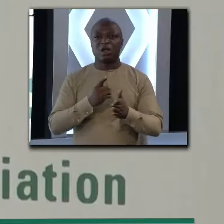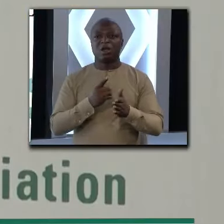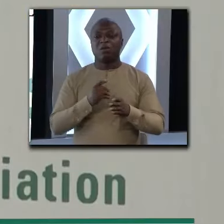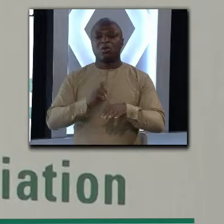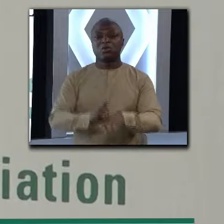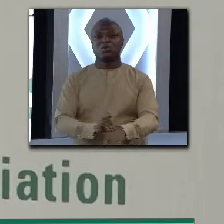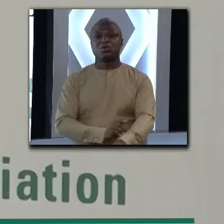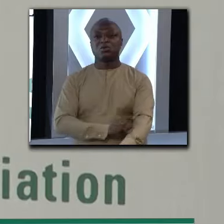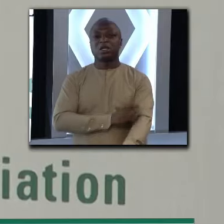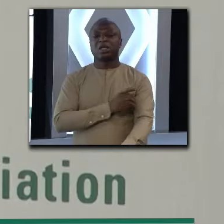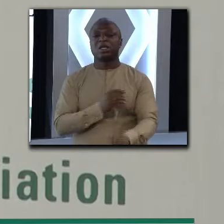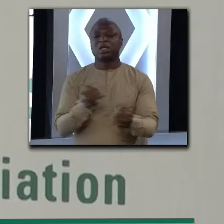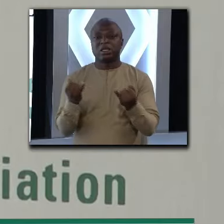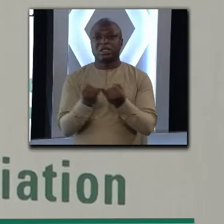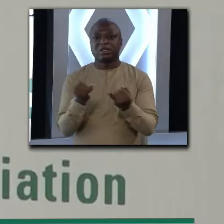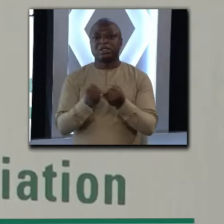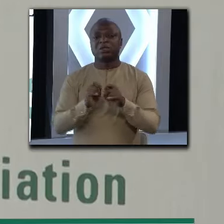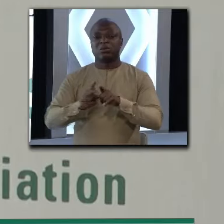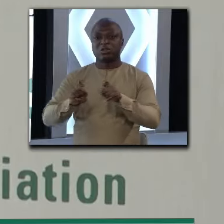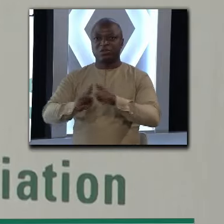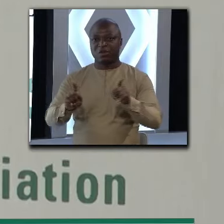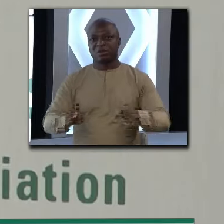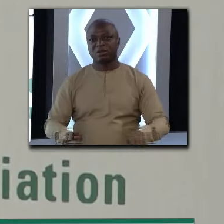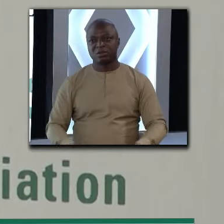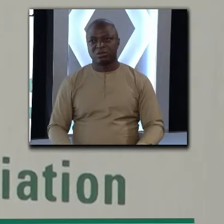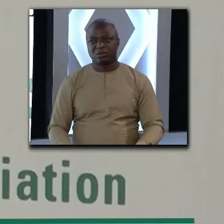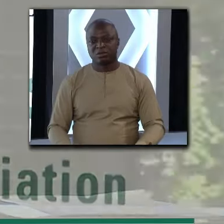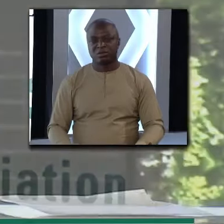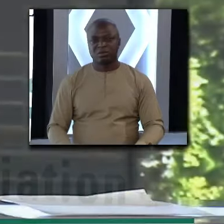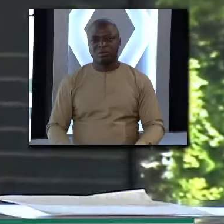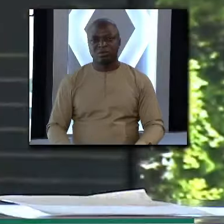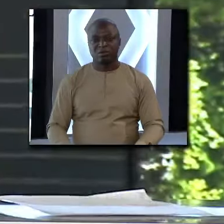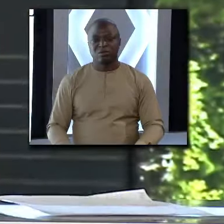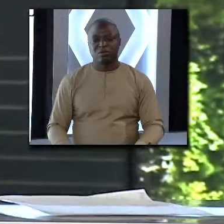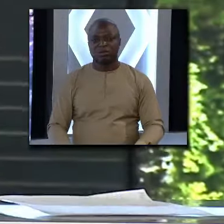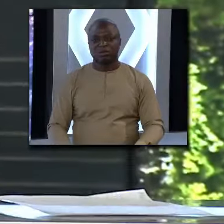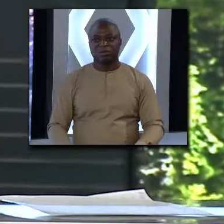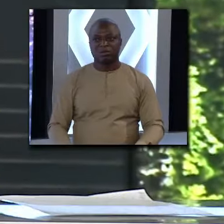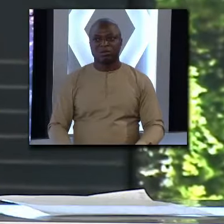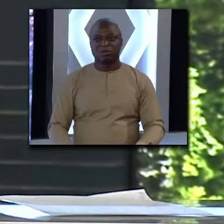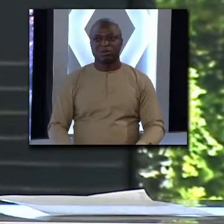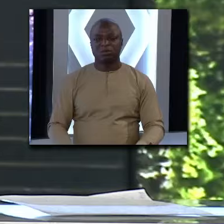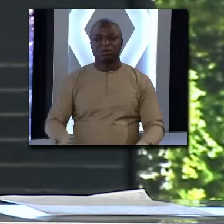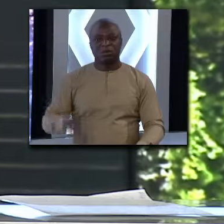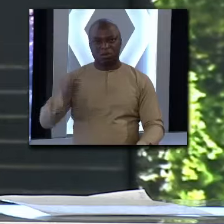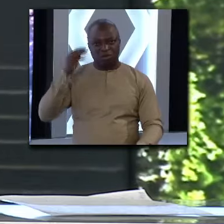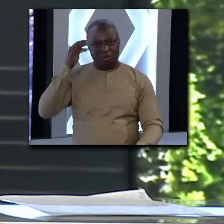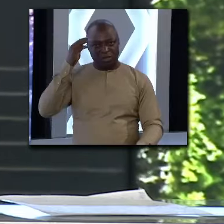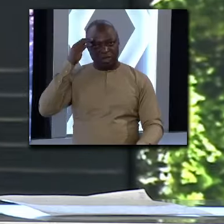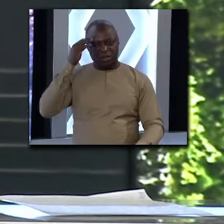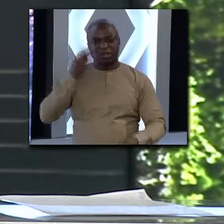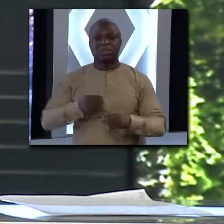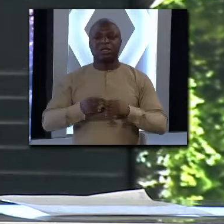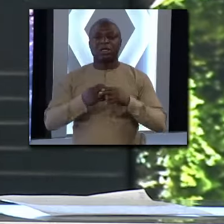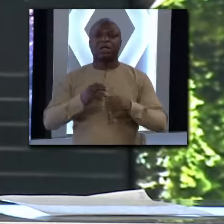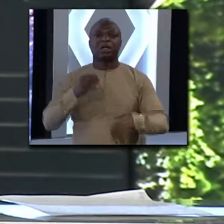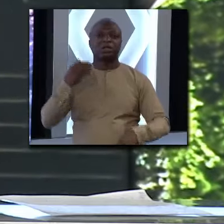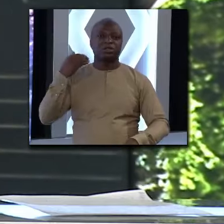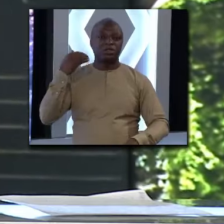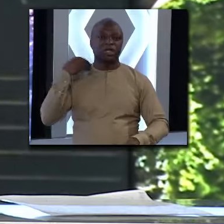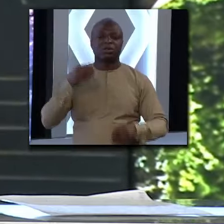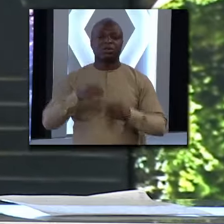durée identique ou différente. Le ministre délégué en charge de